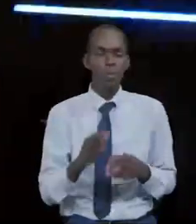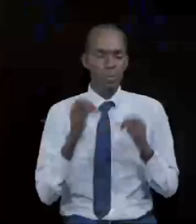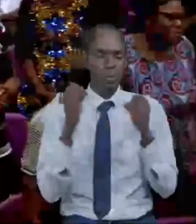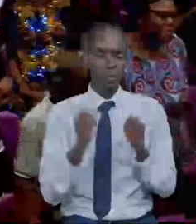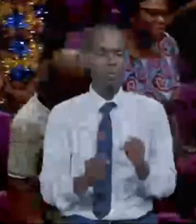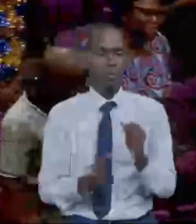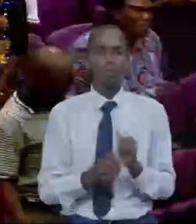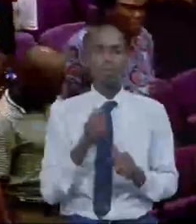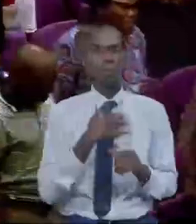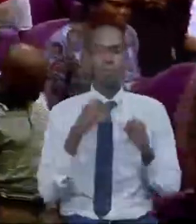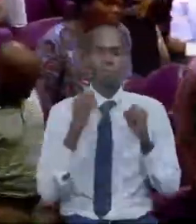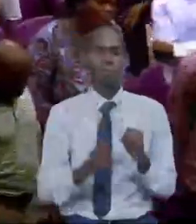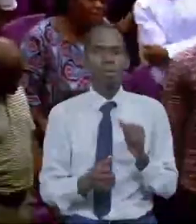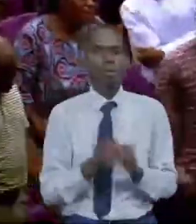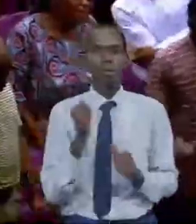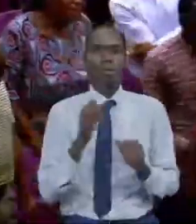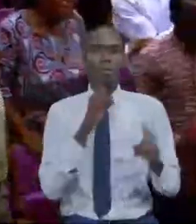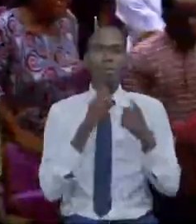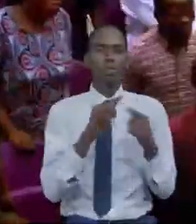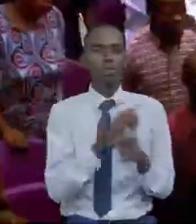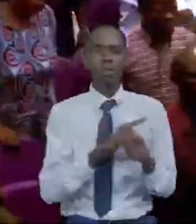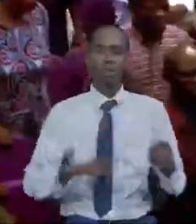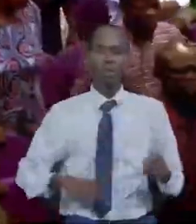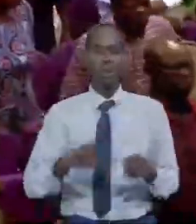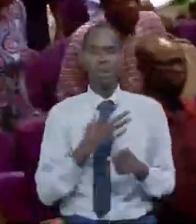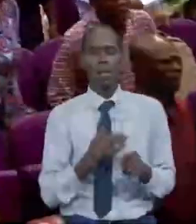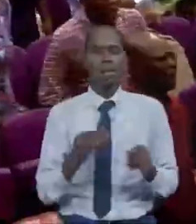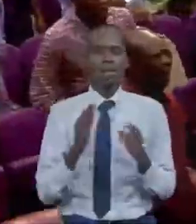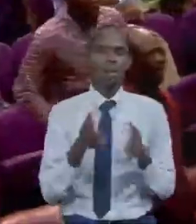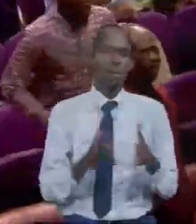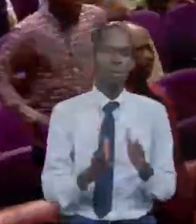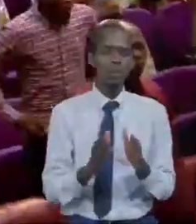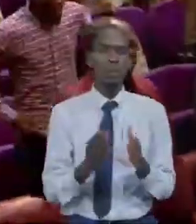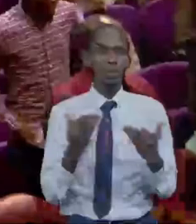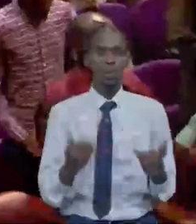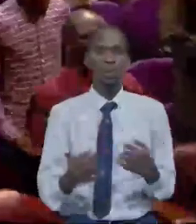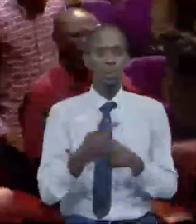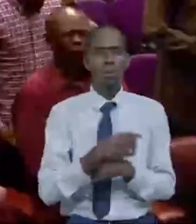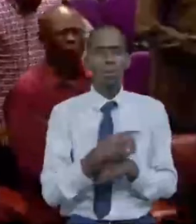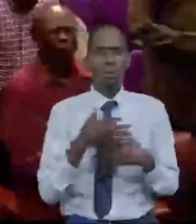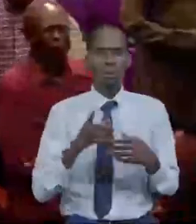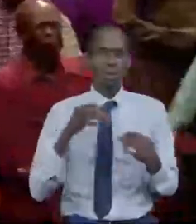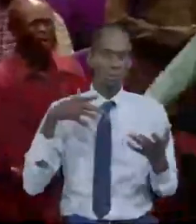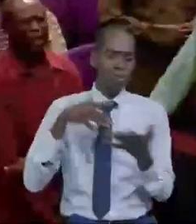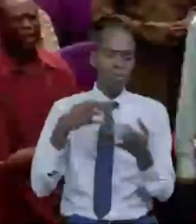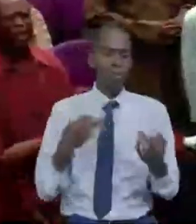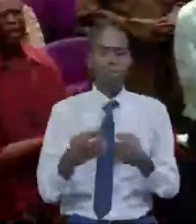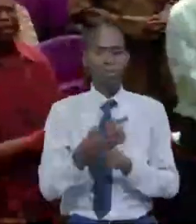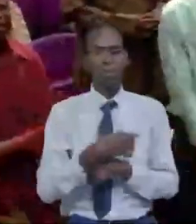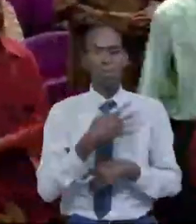plus. Ouvrez la bouche et parlez au Seigneur. Et que ce jour, l'étude de ce jour,